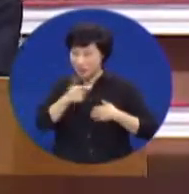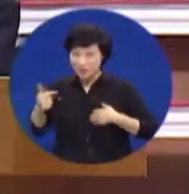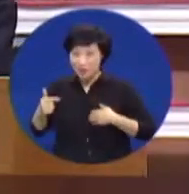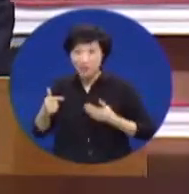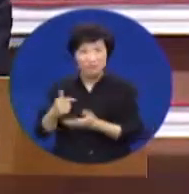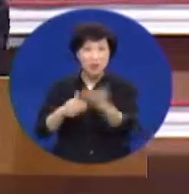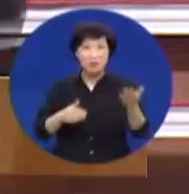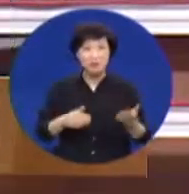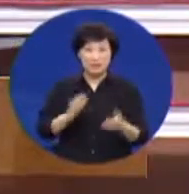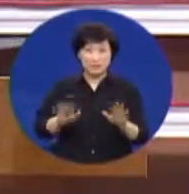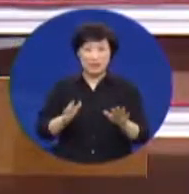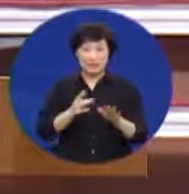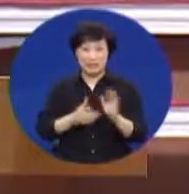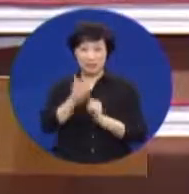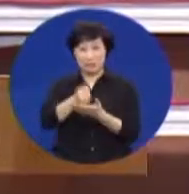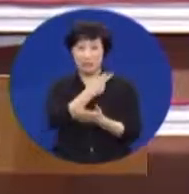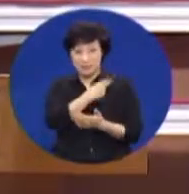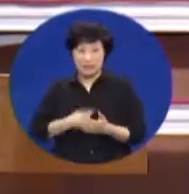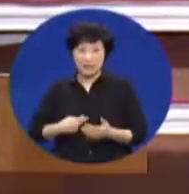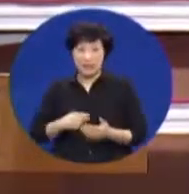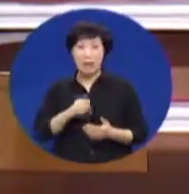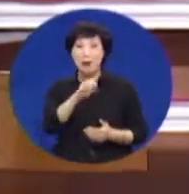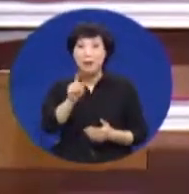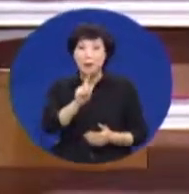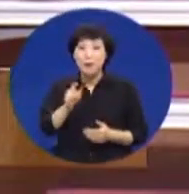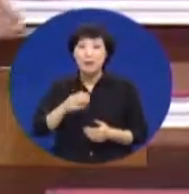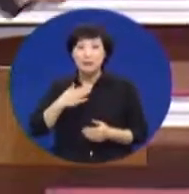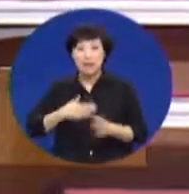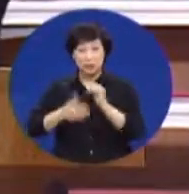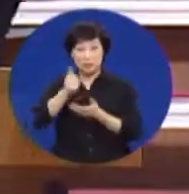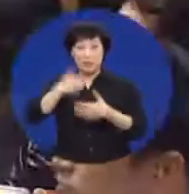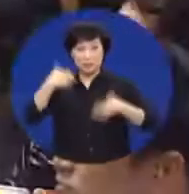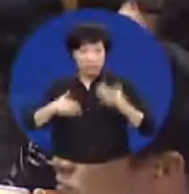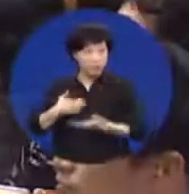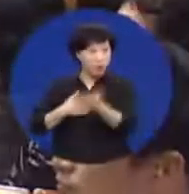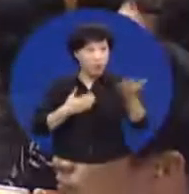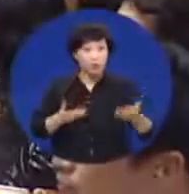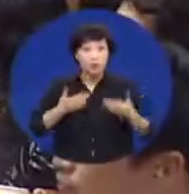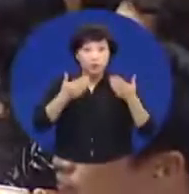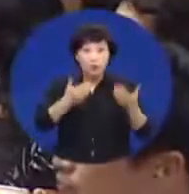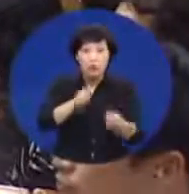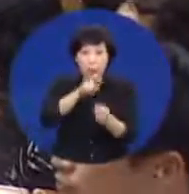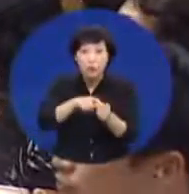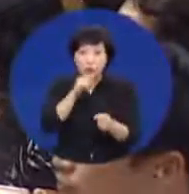그래서 제자들에게 나의 기쁨을 너에게 주려 하노라